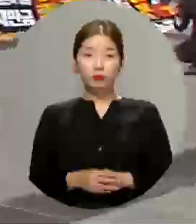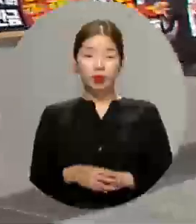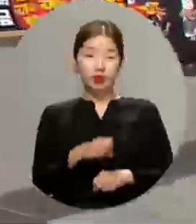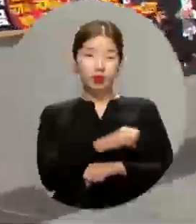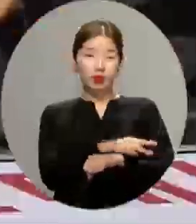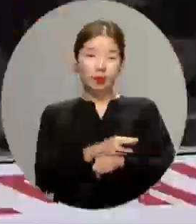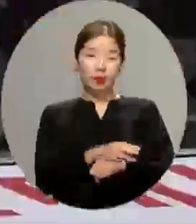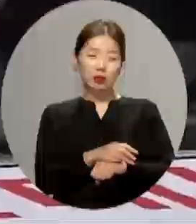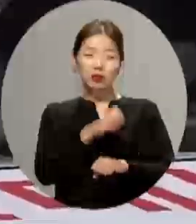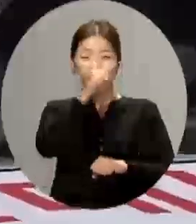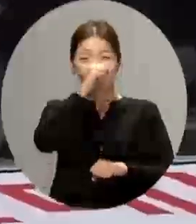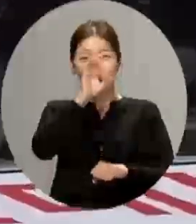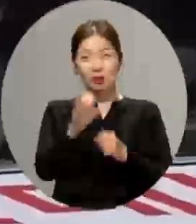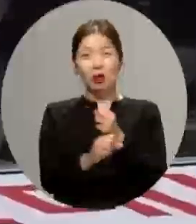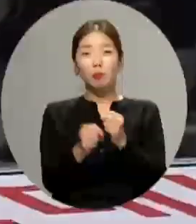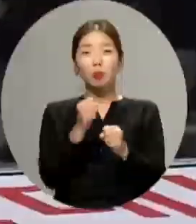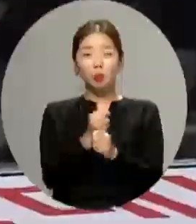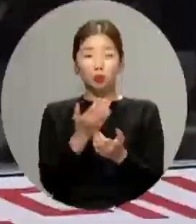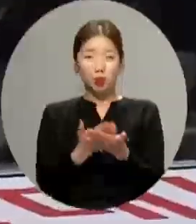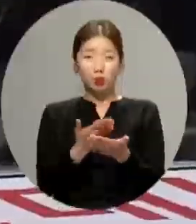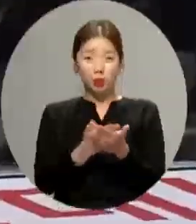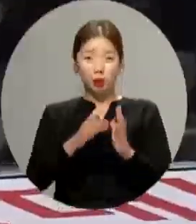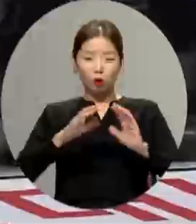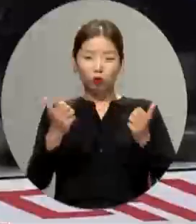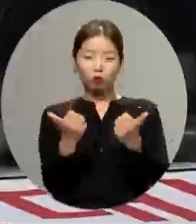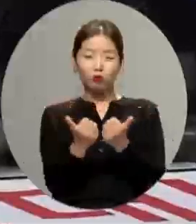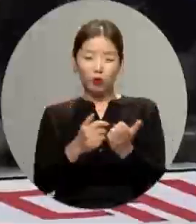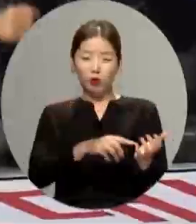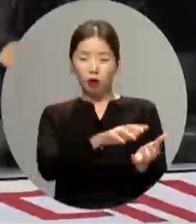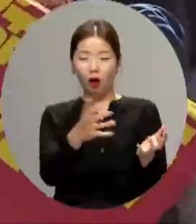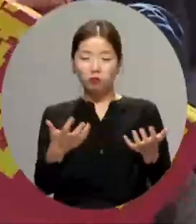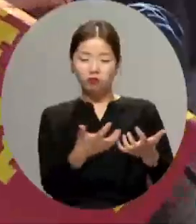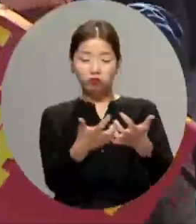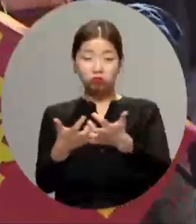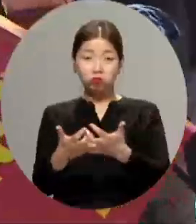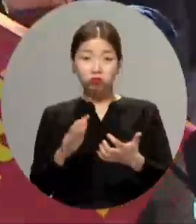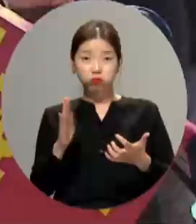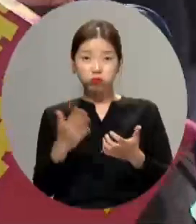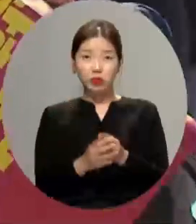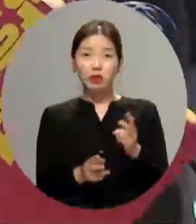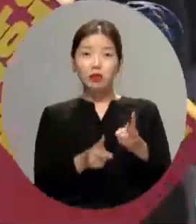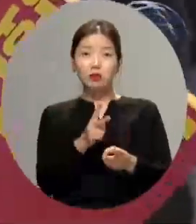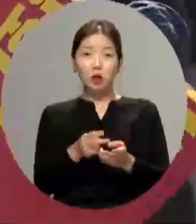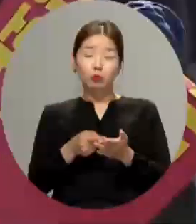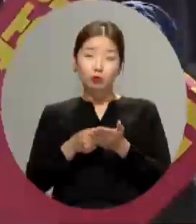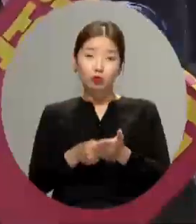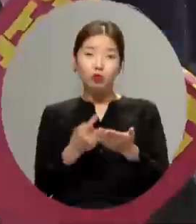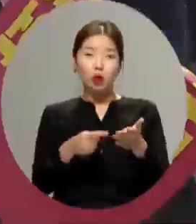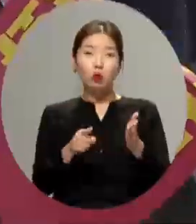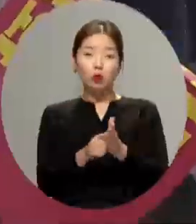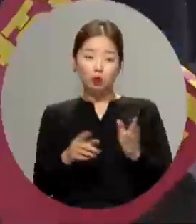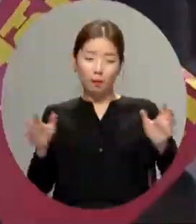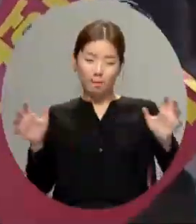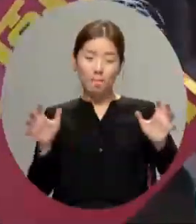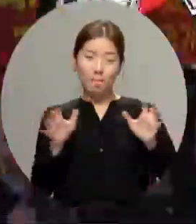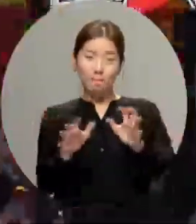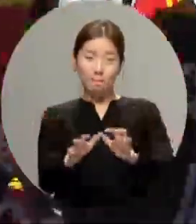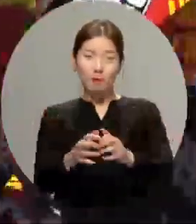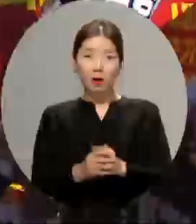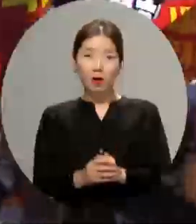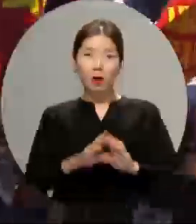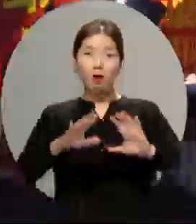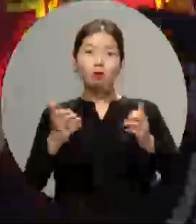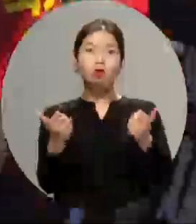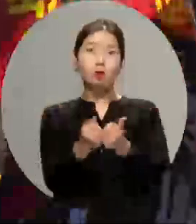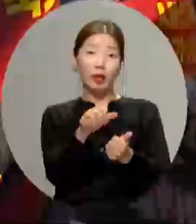새만금 예산 복원을 촉구하는 함성이 국회를 가득 메웠습니다. 사업 정상화를 위한 전북인 총궐기 대회가